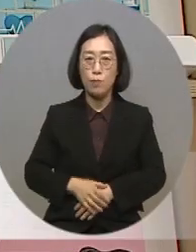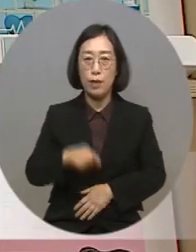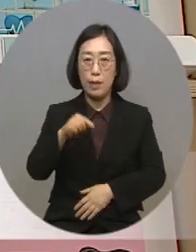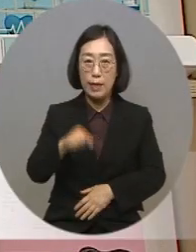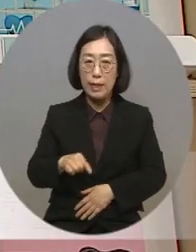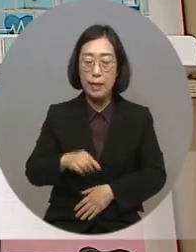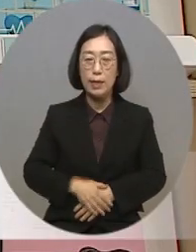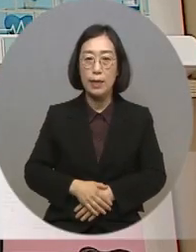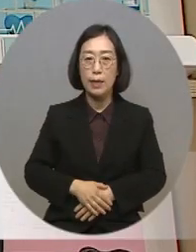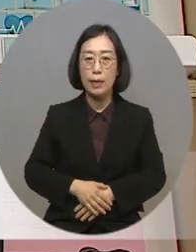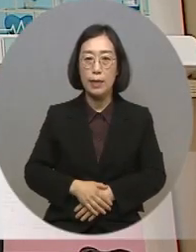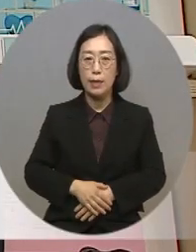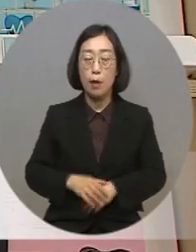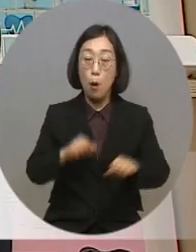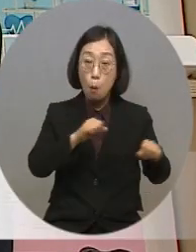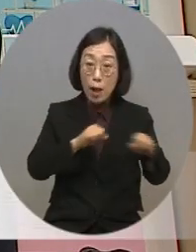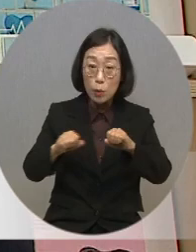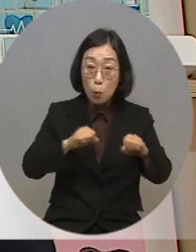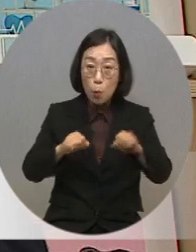보리수아레는